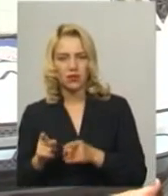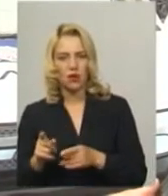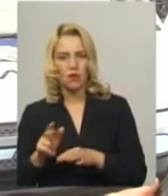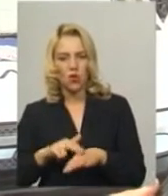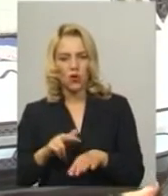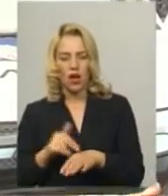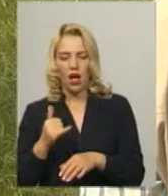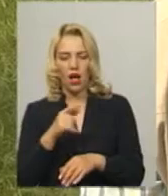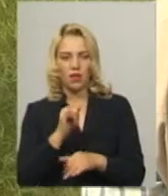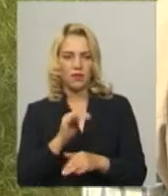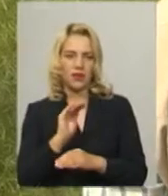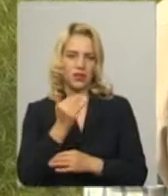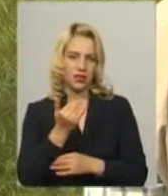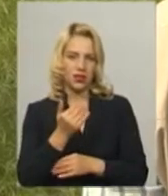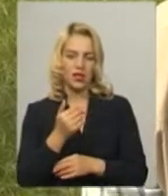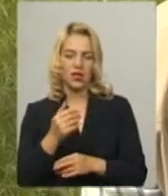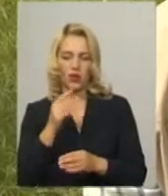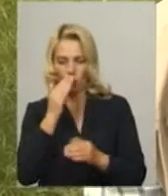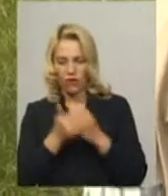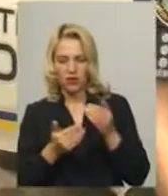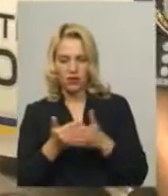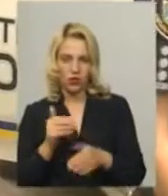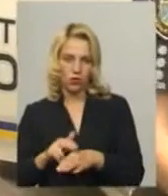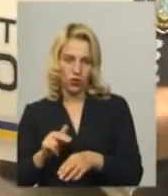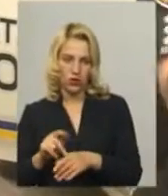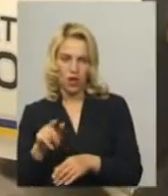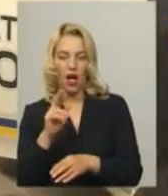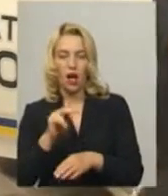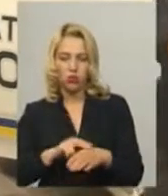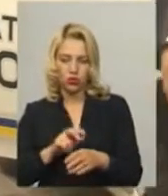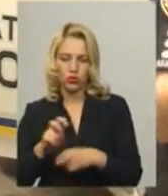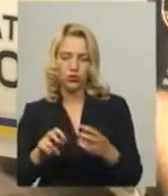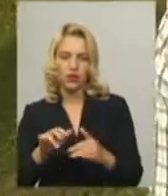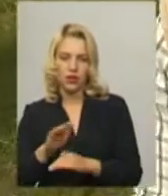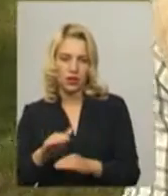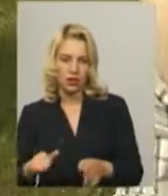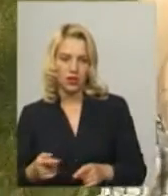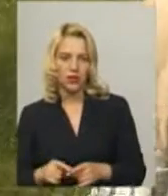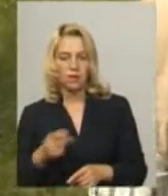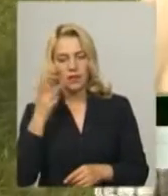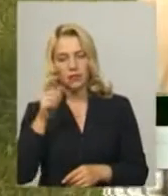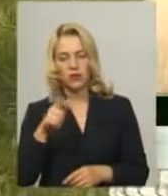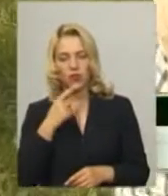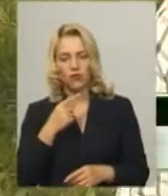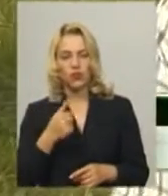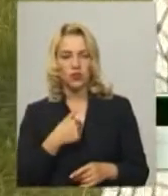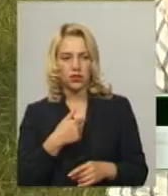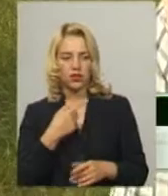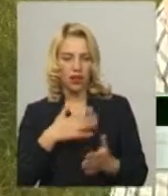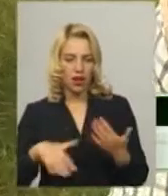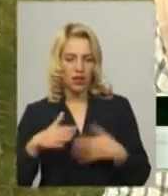поліції, яка її шукає. Хмельничанин Василь каже, такі акції корисні як для дітей, так і для батьків. Я радий такий, що